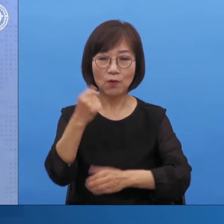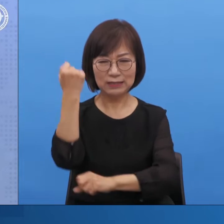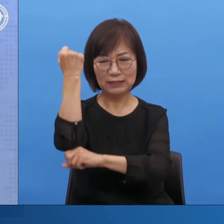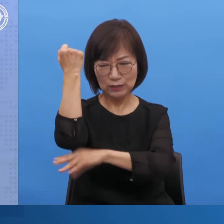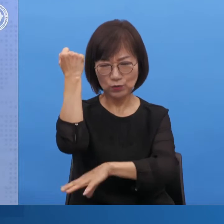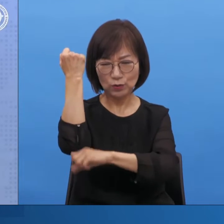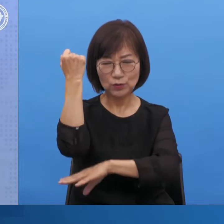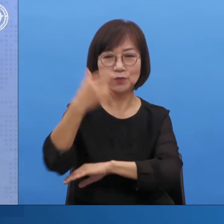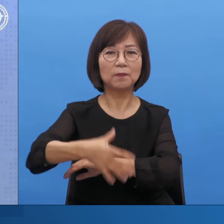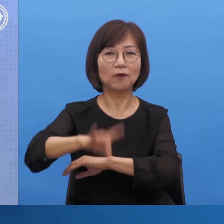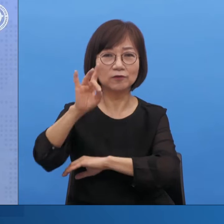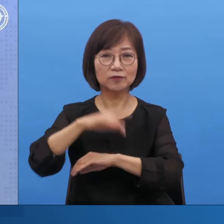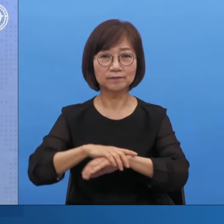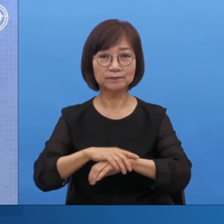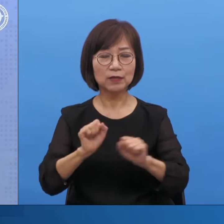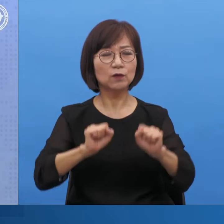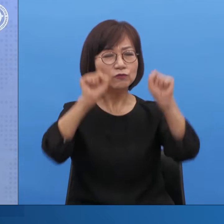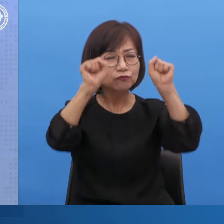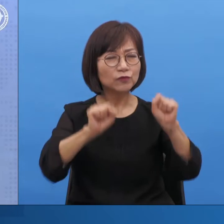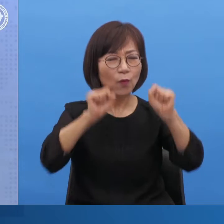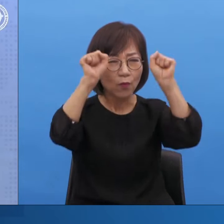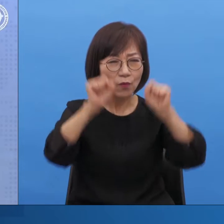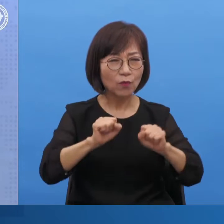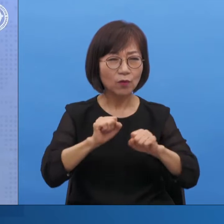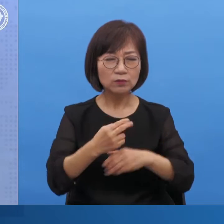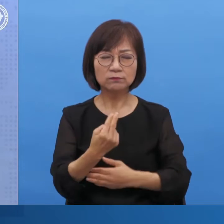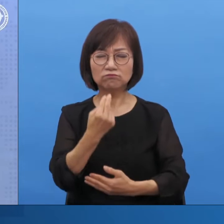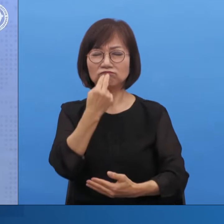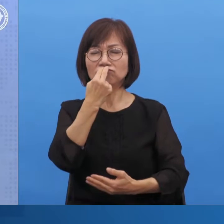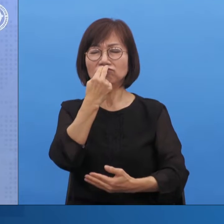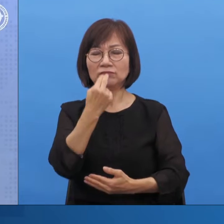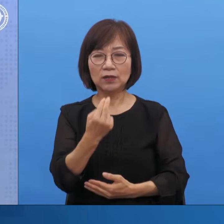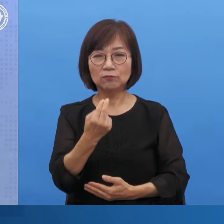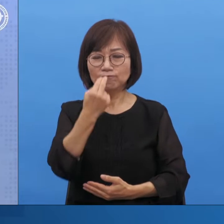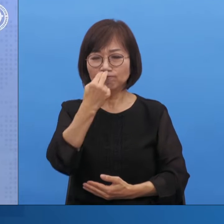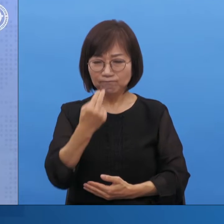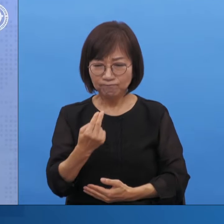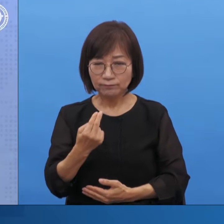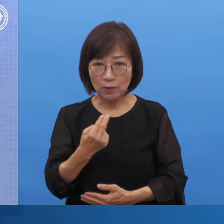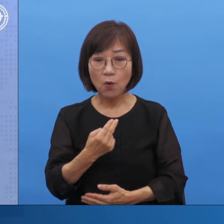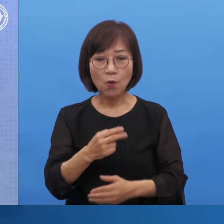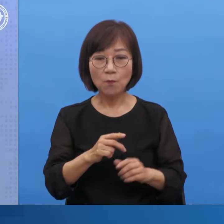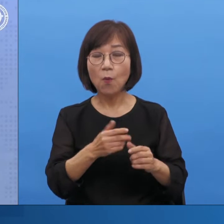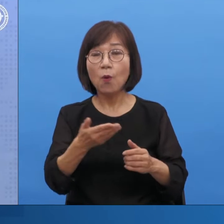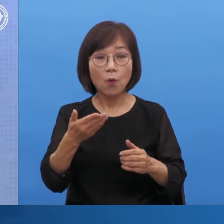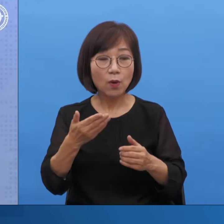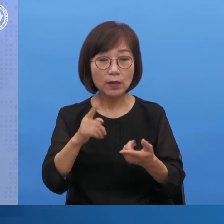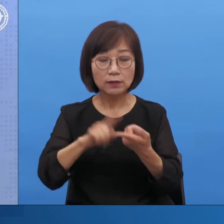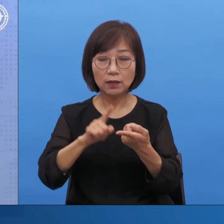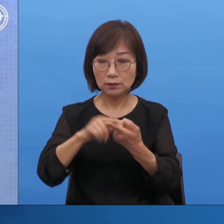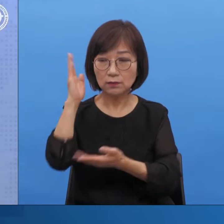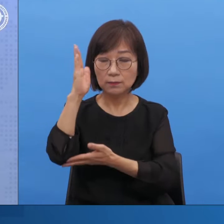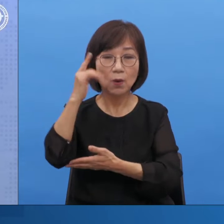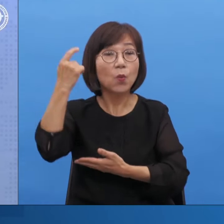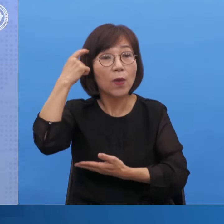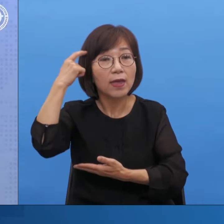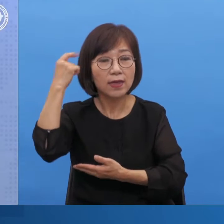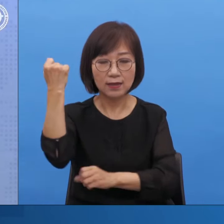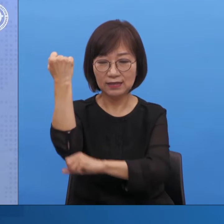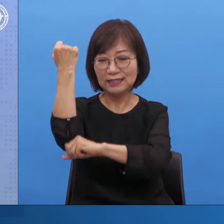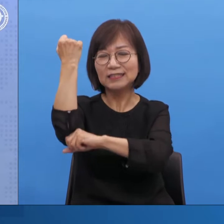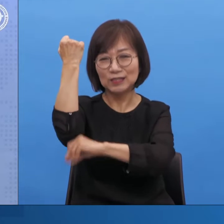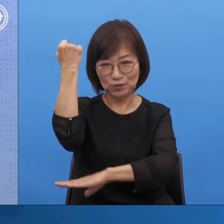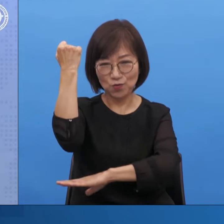뭐 기도하고 호흡하고 그 말이 뭐냐? 기초부터 다지는 What does it 거예요. mean to pray and to have deep breathing and to exercise? It means to lay out a